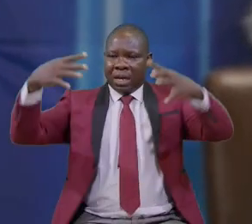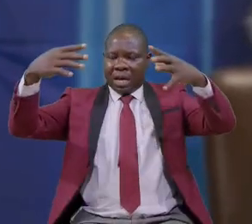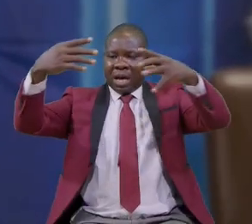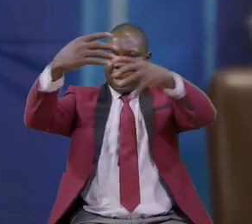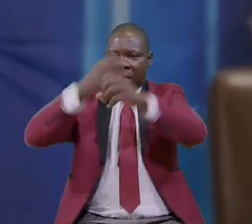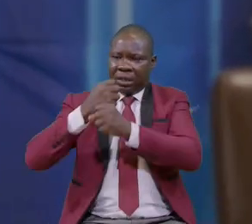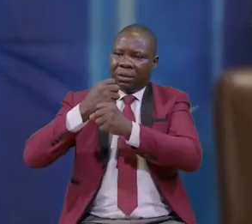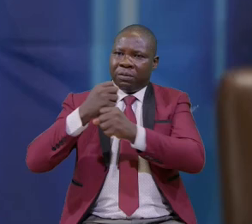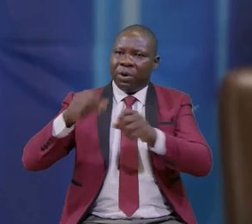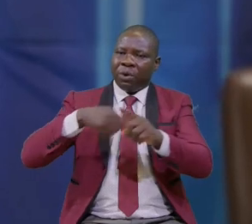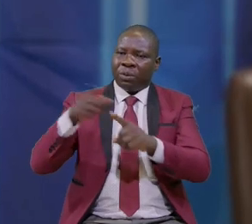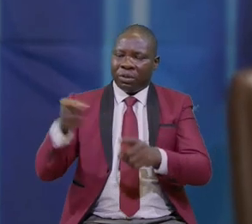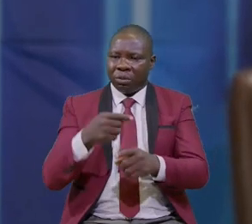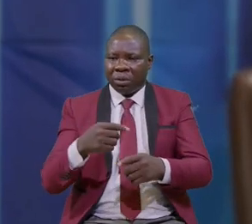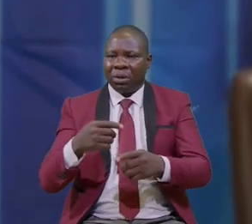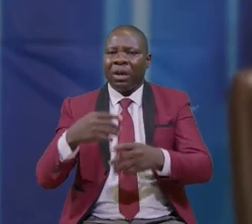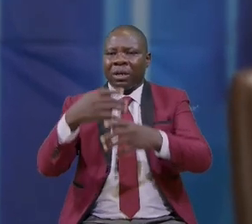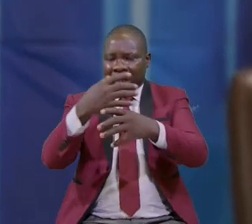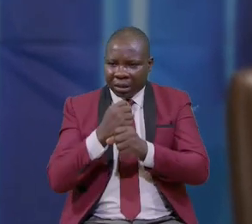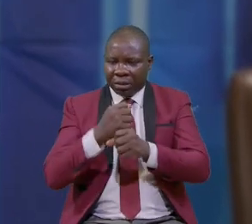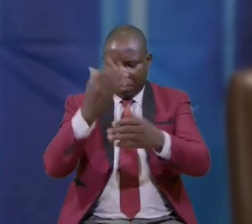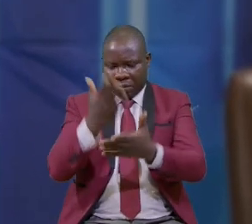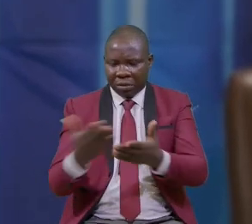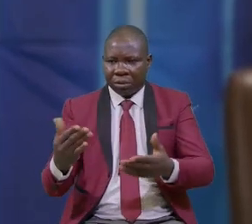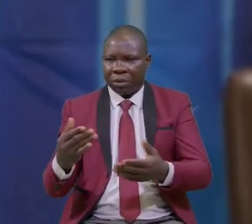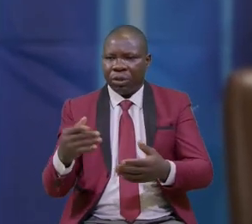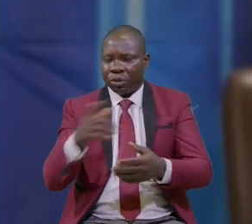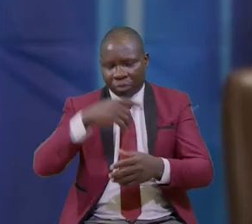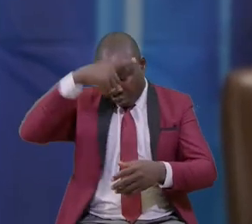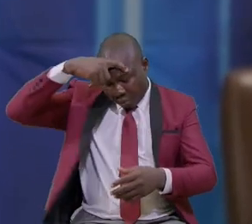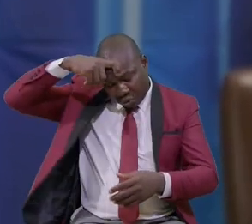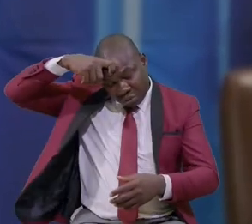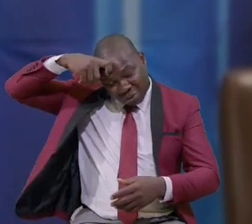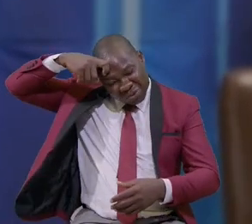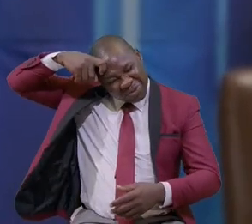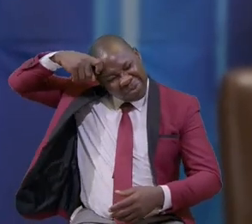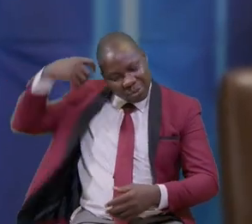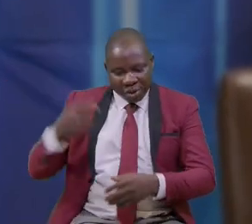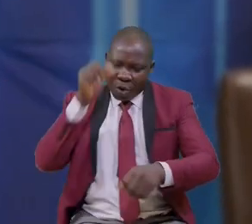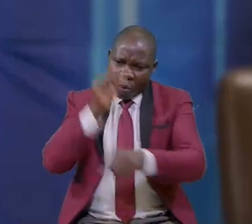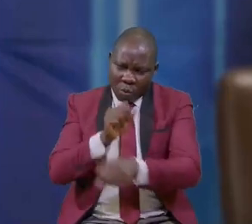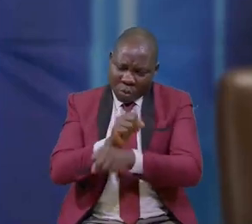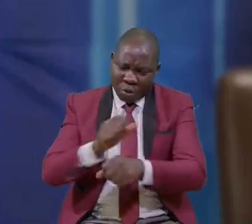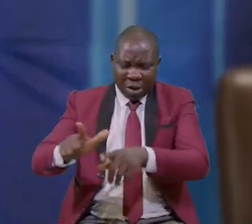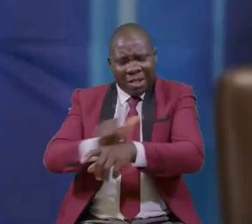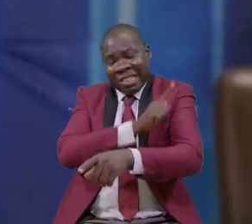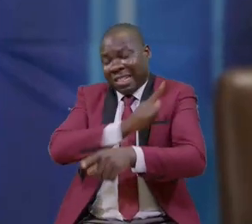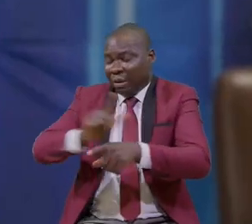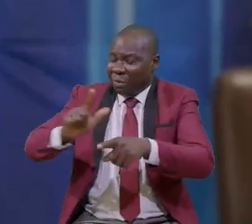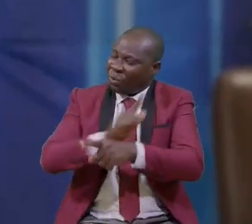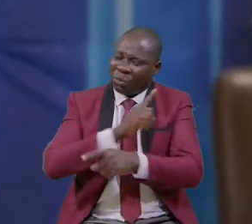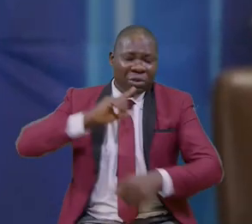atteins quelque chose tu travailles tu étudies tu su et tu travailles dur